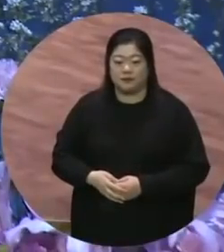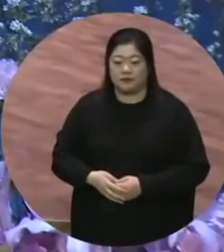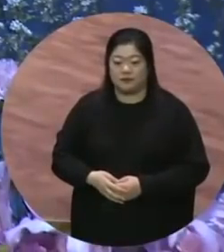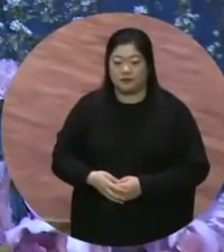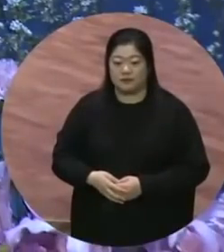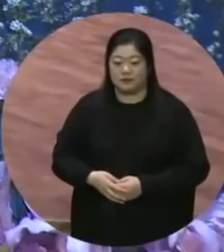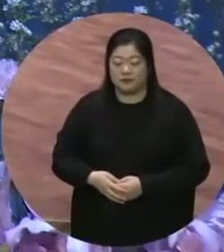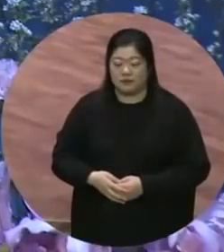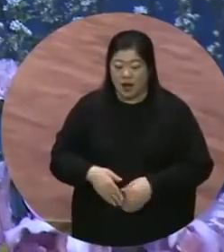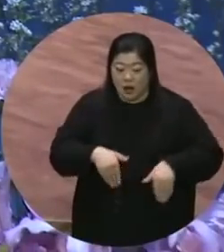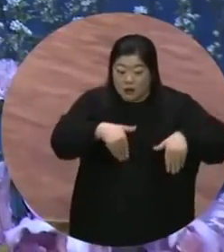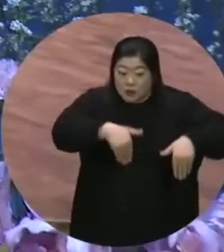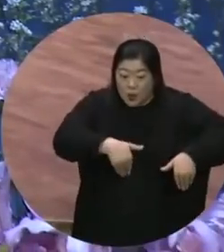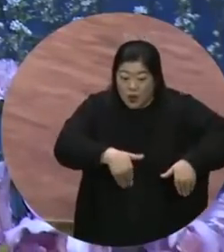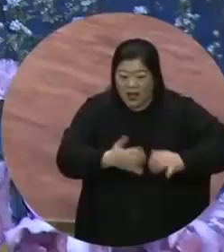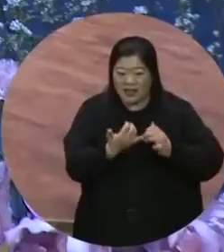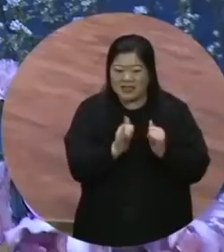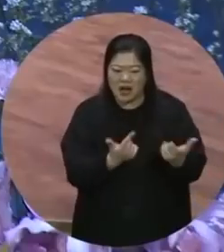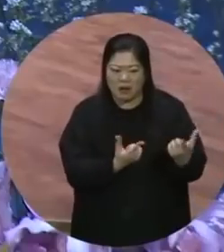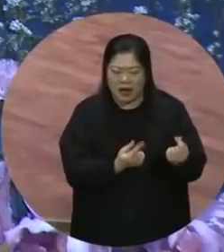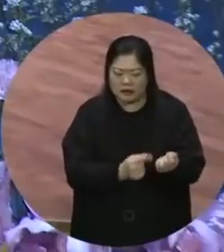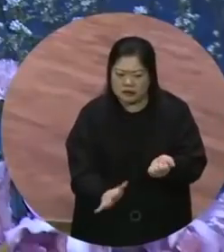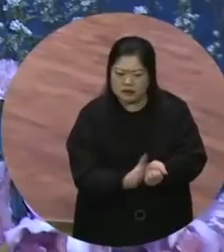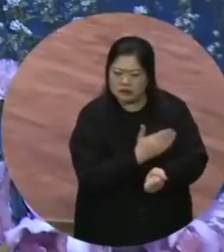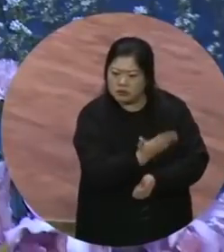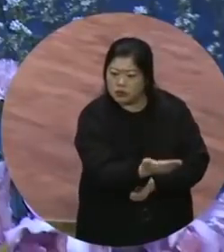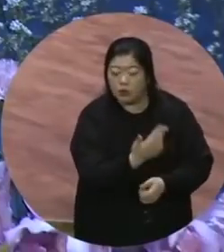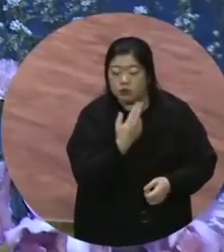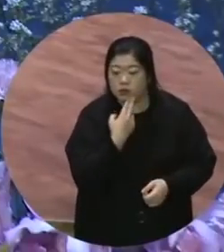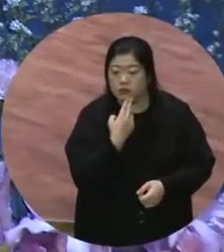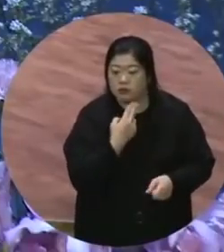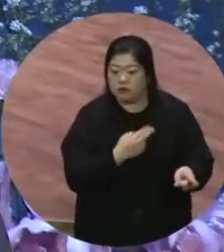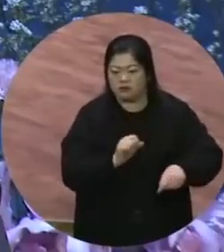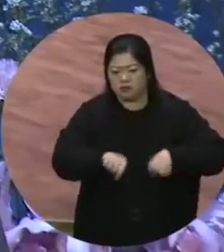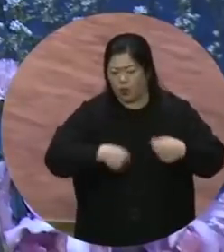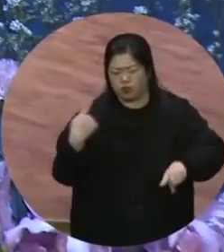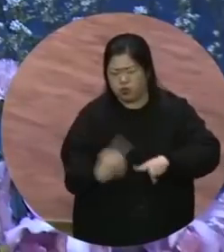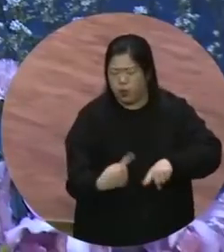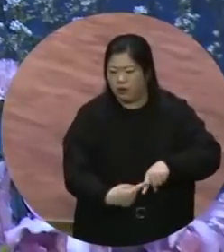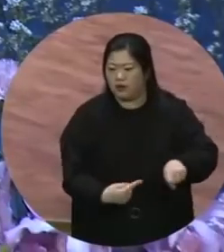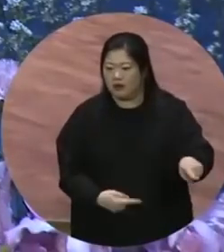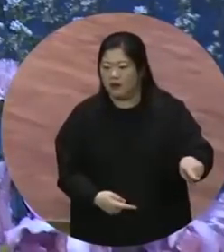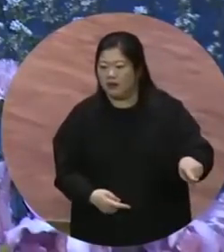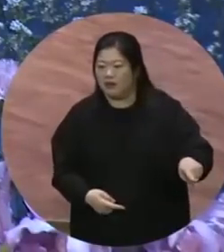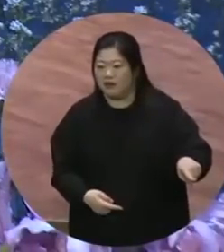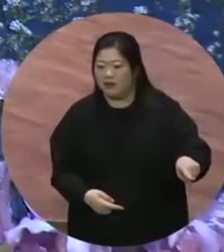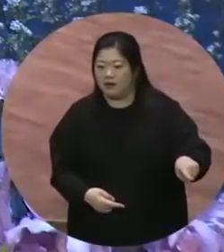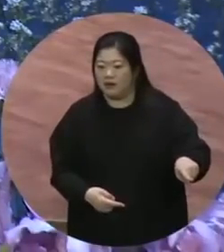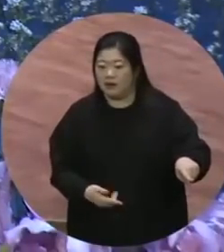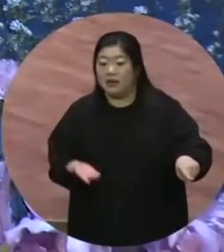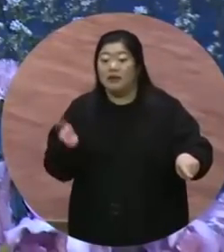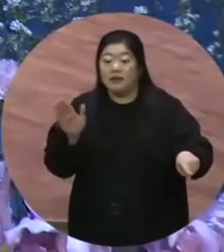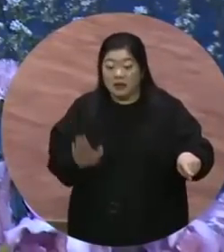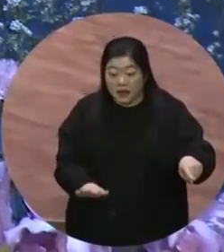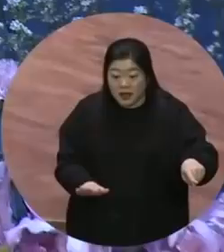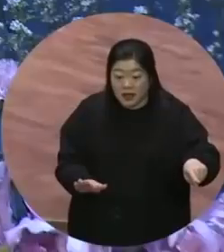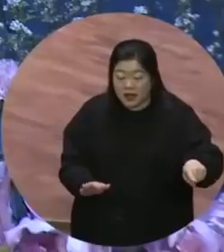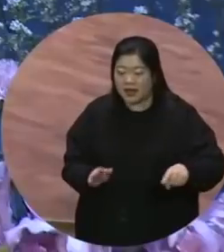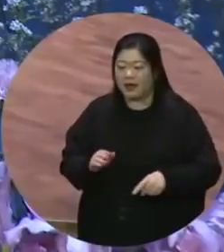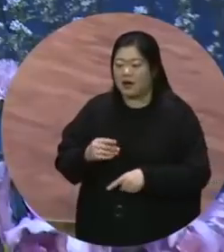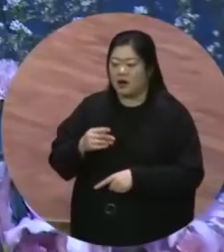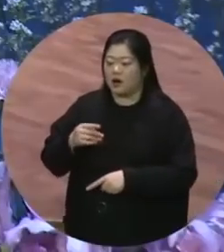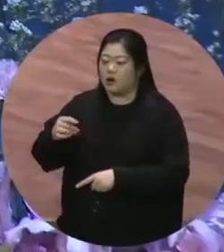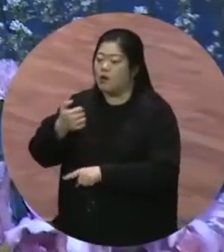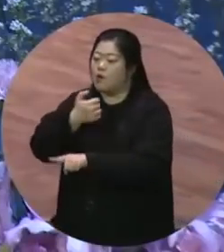사람 대접을 못 받는 존재, 그게 노예라고. 그런데 사도 바울이 이 로마 교회